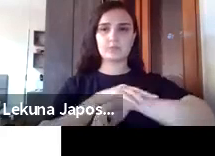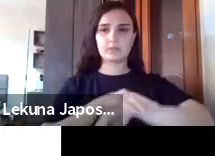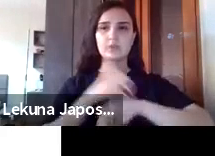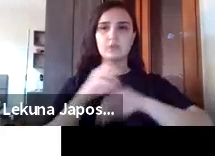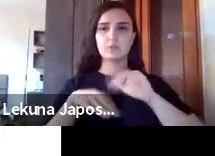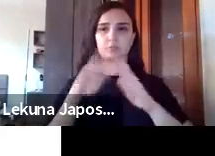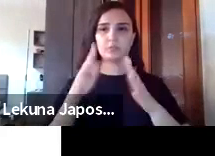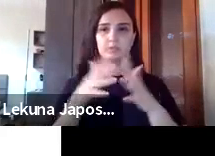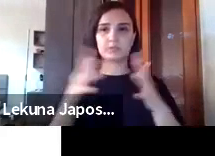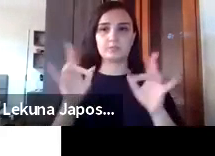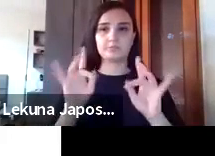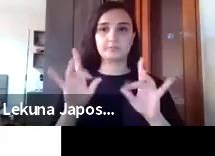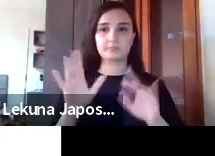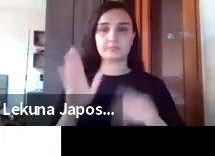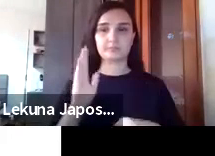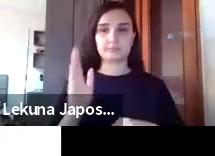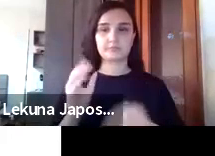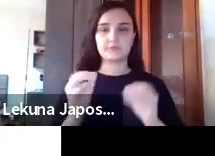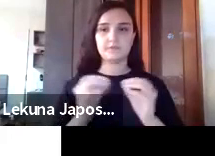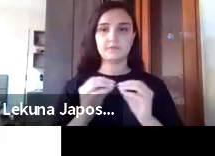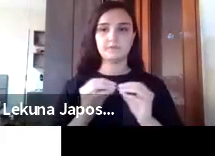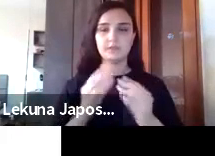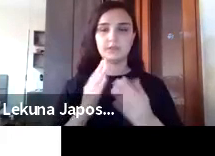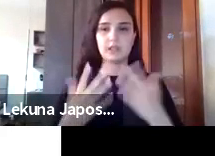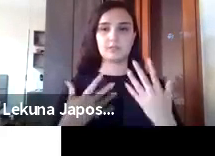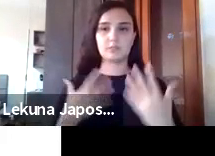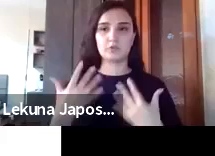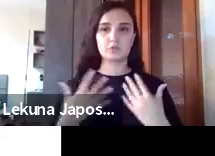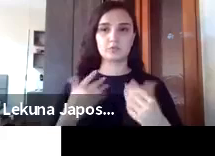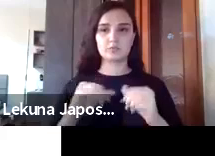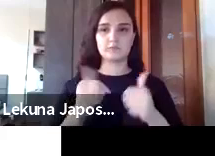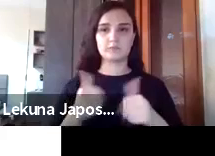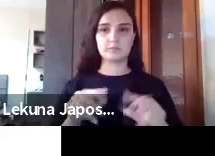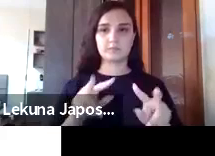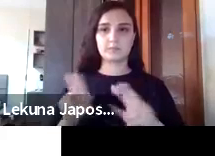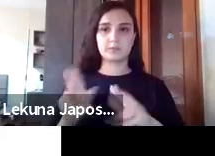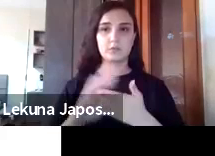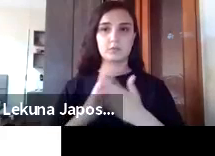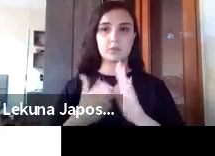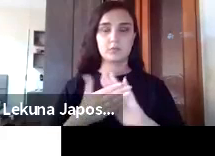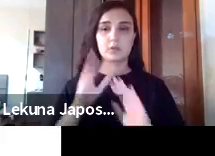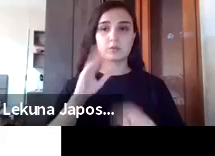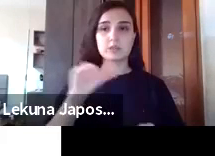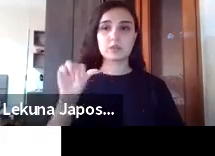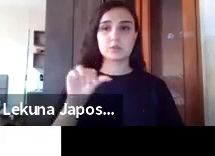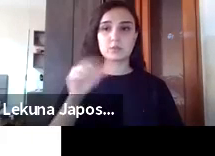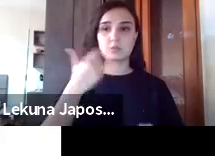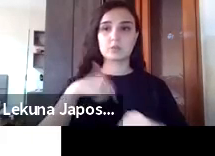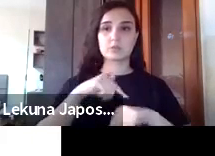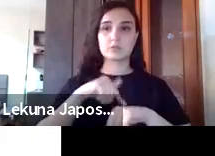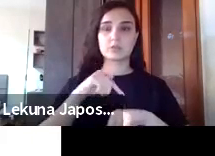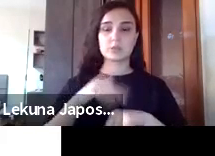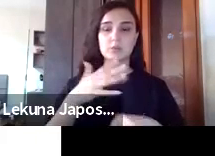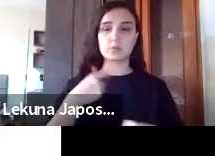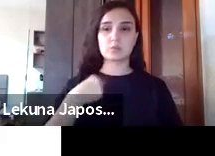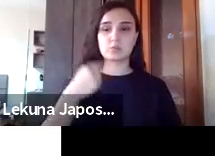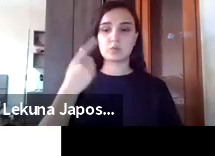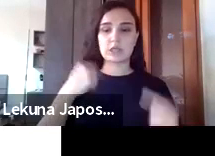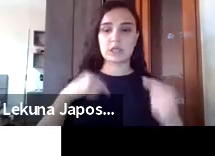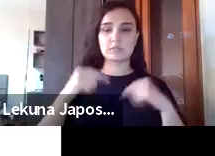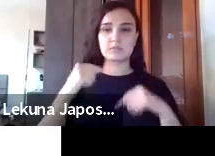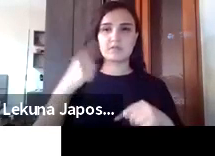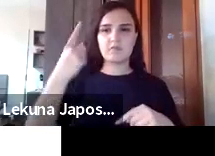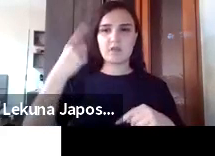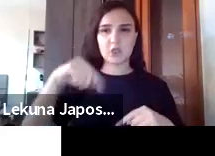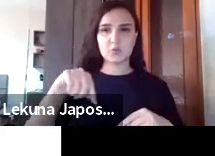უფრო მეტკინება. აბსოლუტურად იგივე არის ემოციურ მდგომარეობაზე, ხო? როდესაც ცუდად ვარ, მე თუ ვაიძულებ მუდმივად ჩემს ორგანიზმს